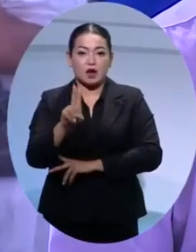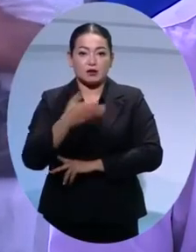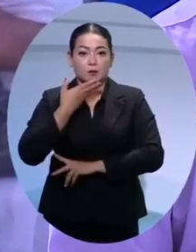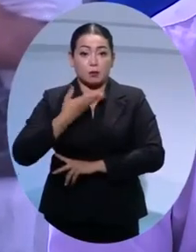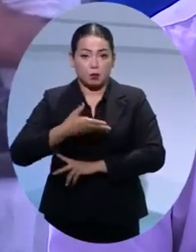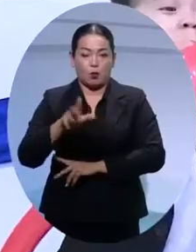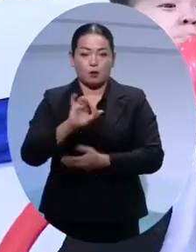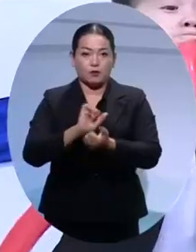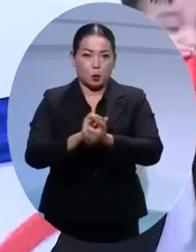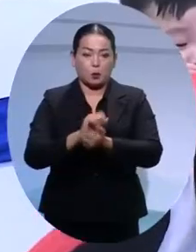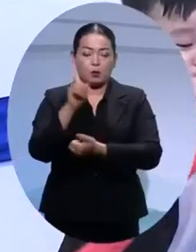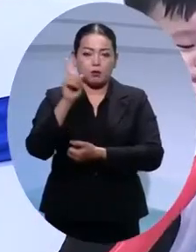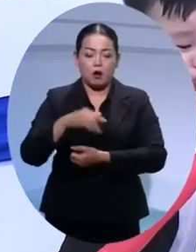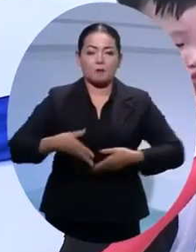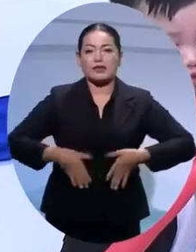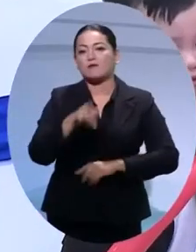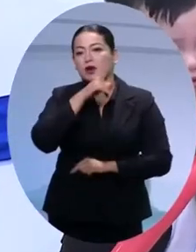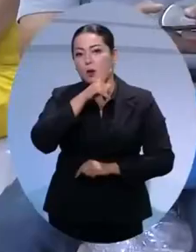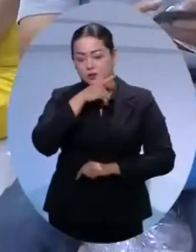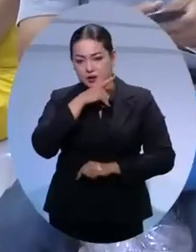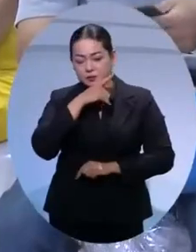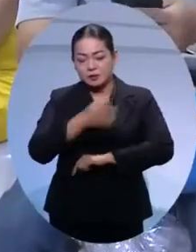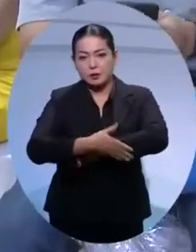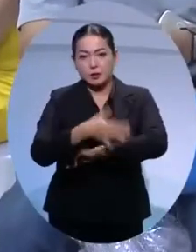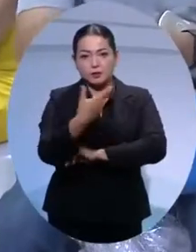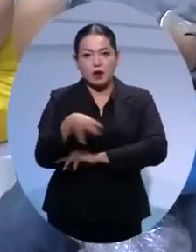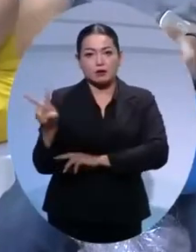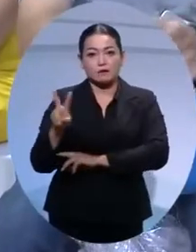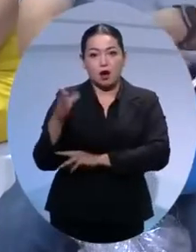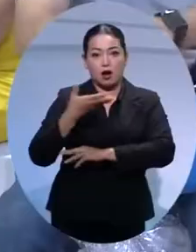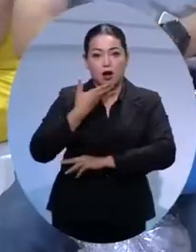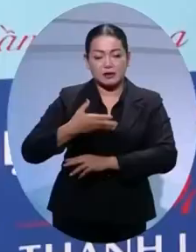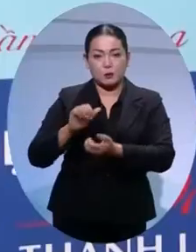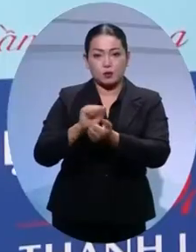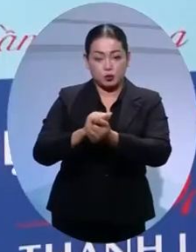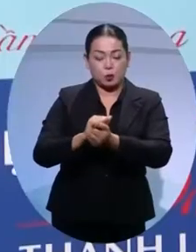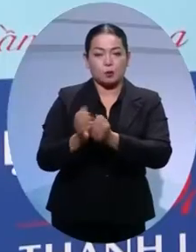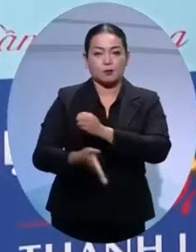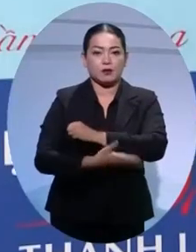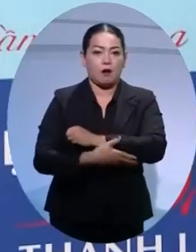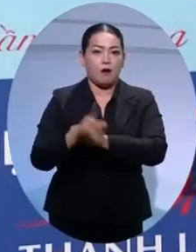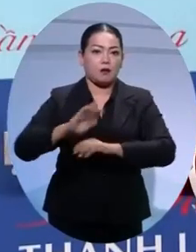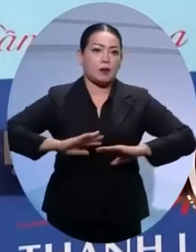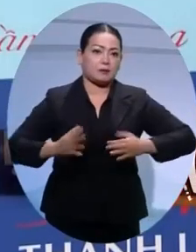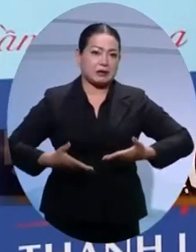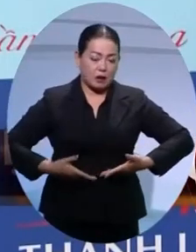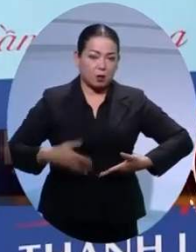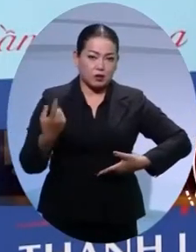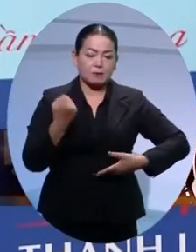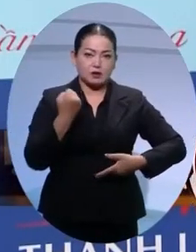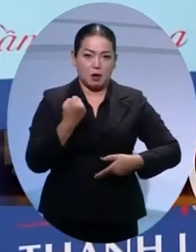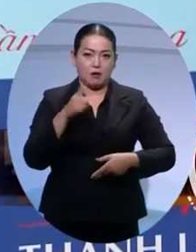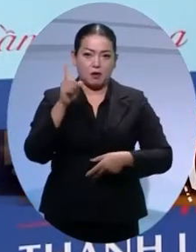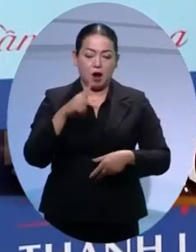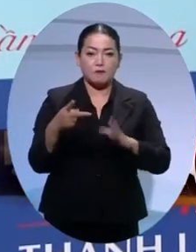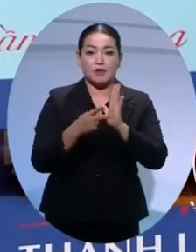bệnh nhân hiếm muộn nam, giúp cho việc điều trị của cả cặp vợ chồng được thuận tiện và hiệu quả. Hiện nay thì chúng tôi đã thực hiện được hầu hết các kỹ